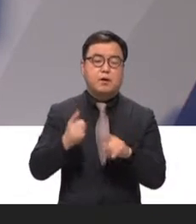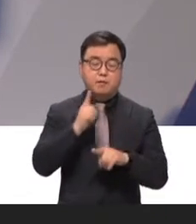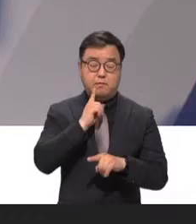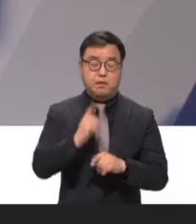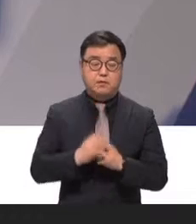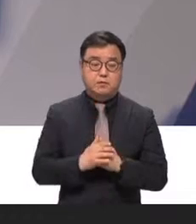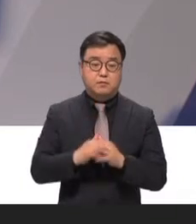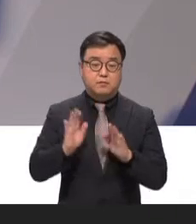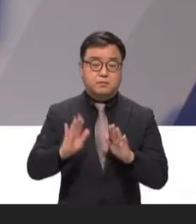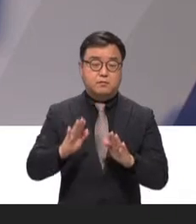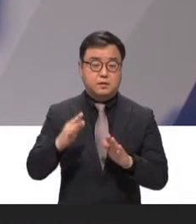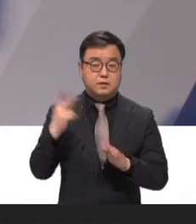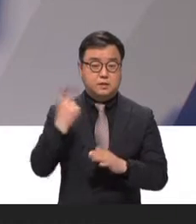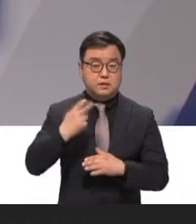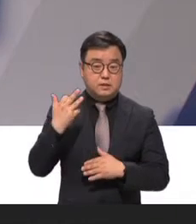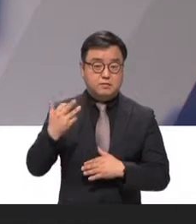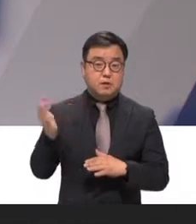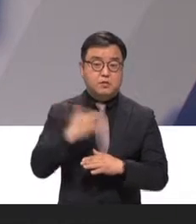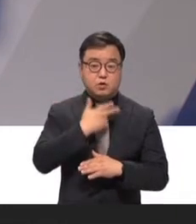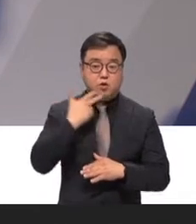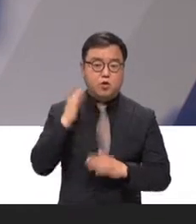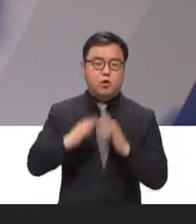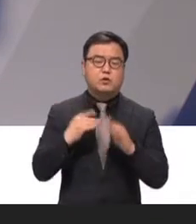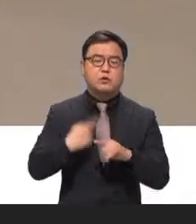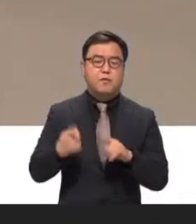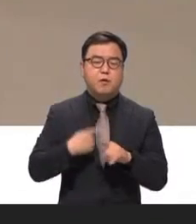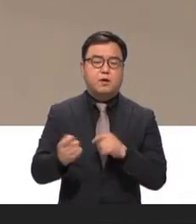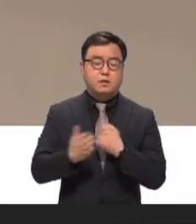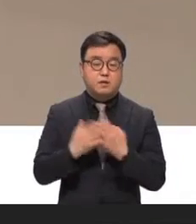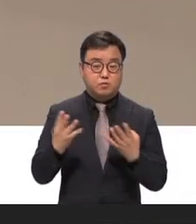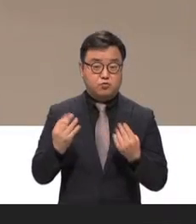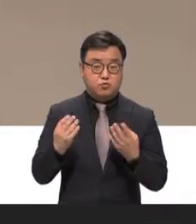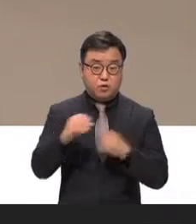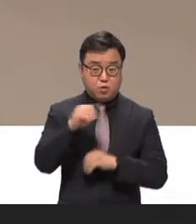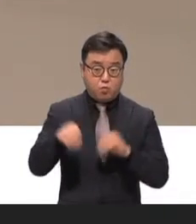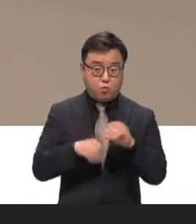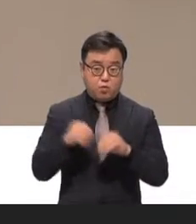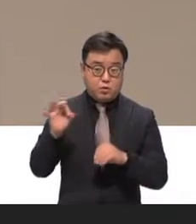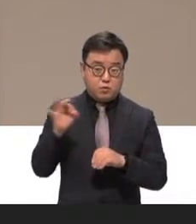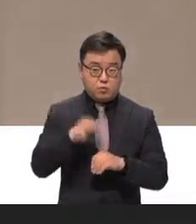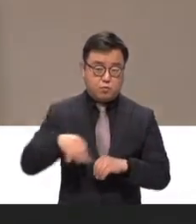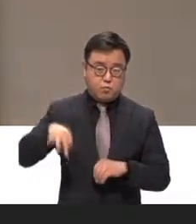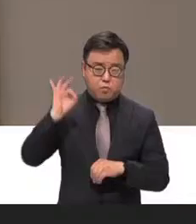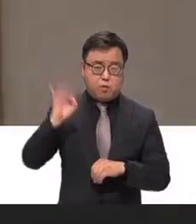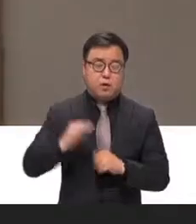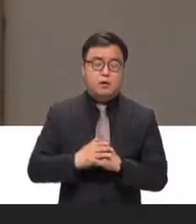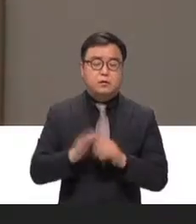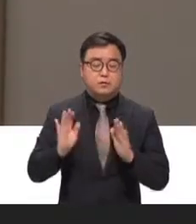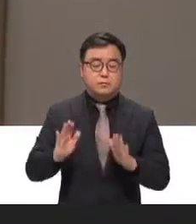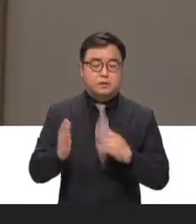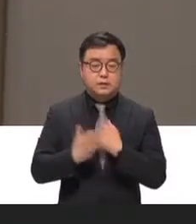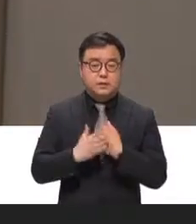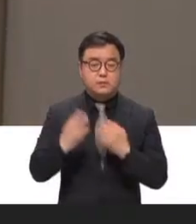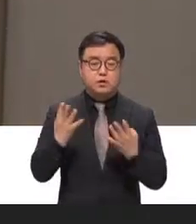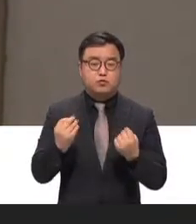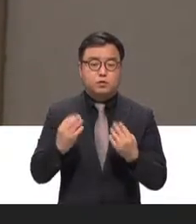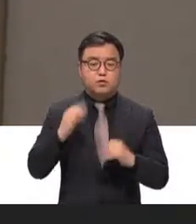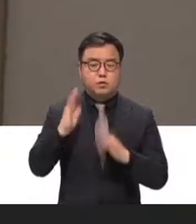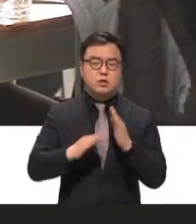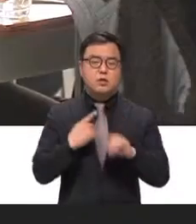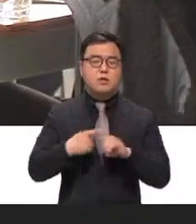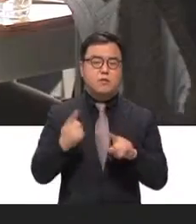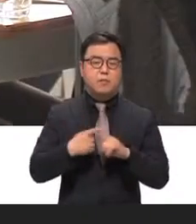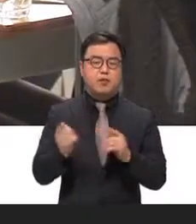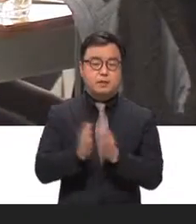보니 지금 수학 교과에 대한 부담 그리고 수학 사교육비 많이 올랐습니다. 네. 그래서 정의당은 수학도 좀 절대 평가를 도입해야